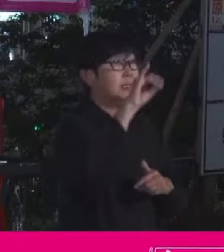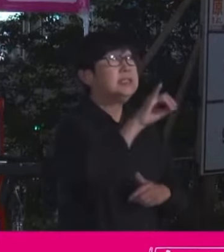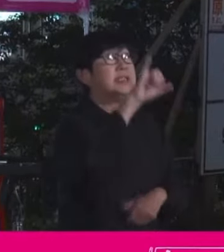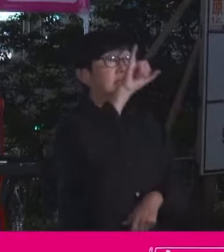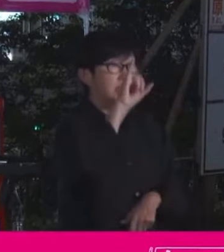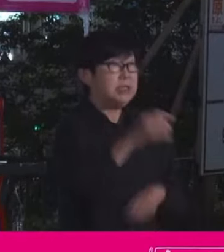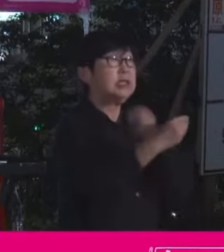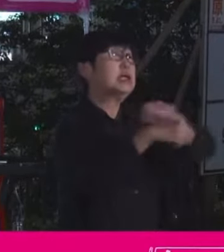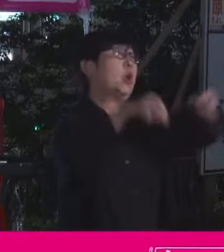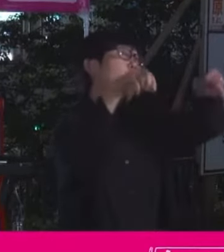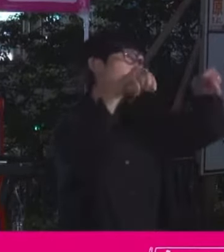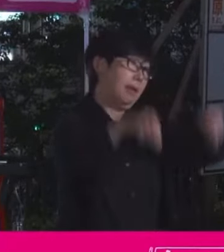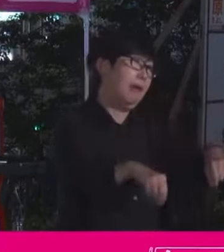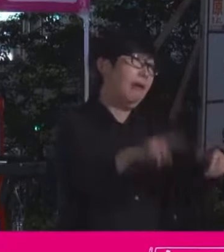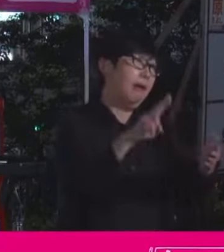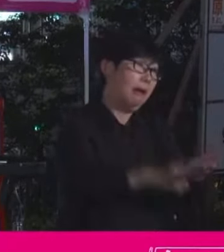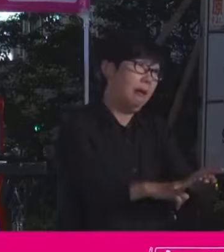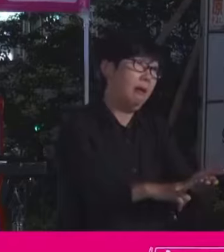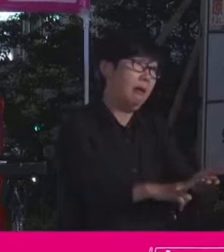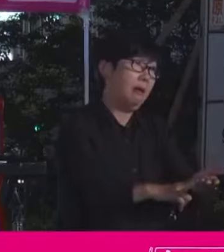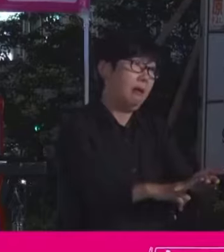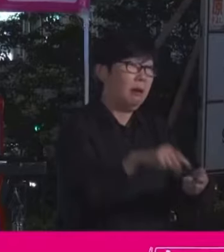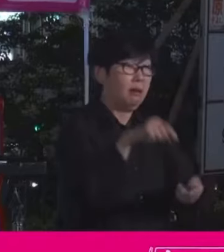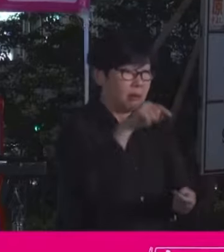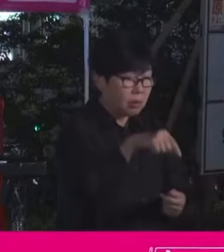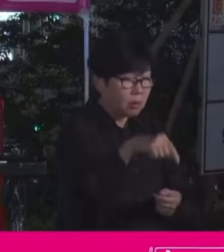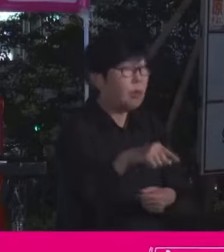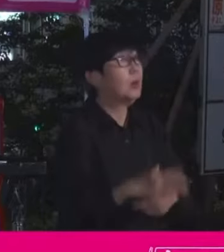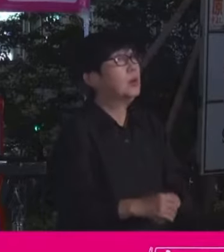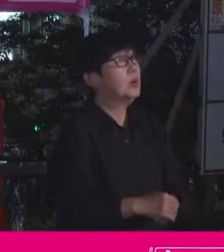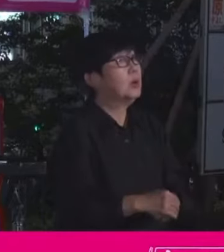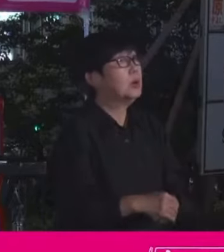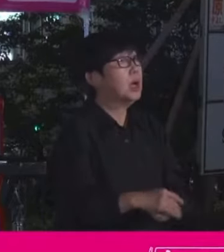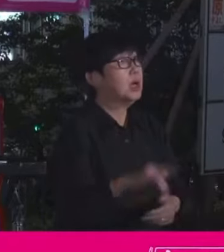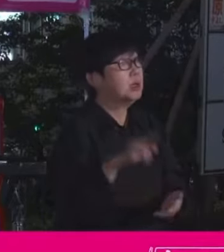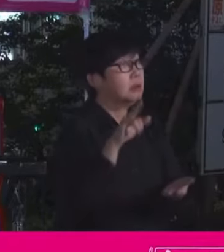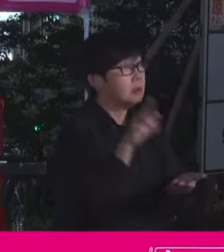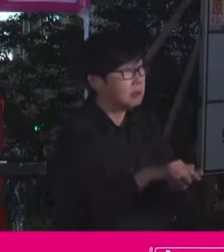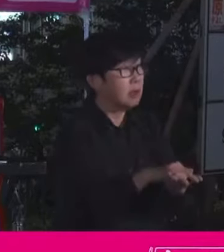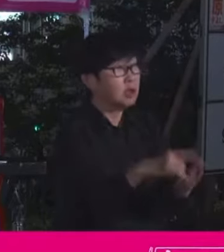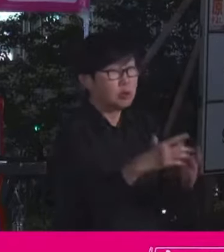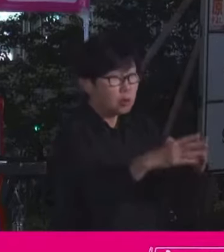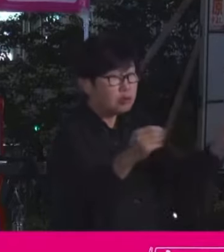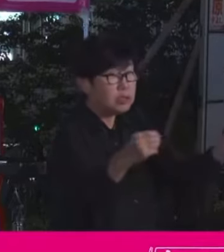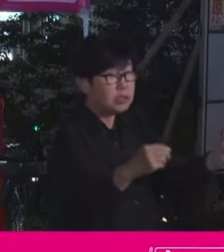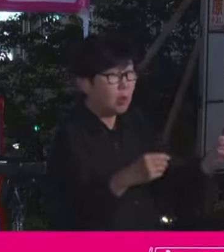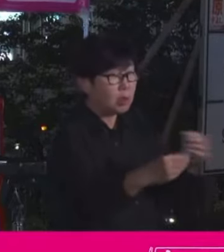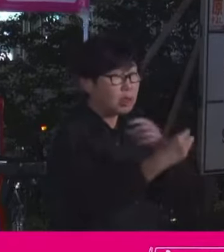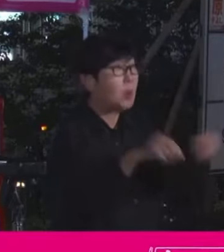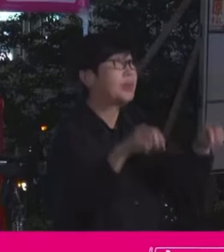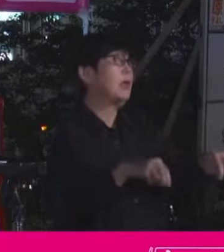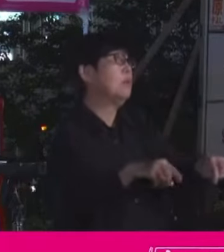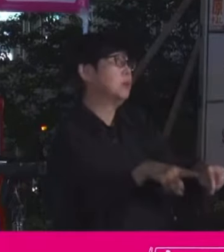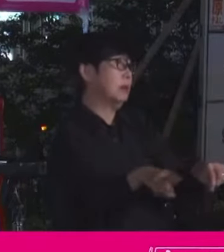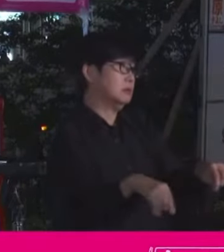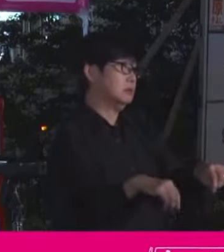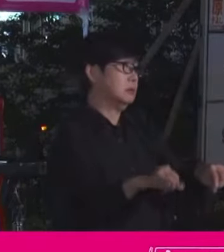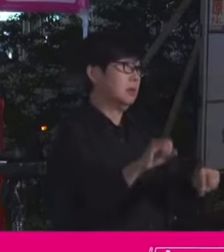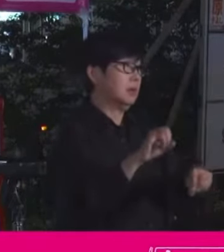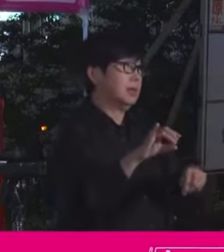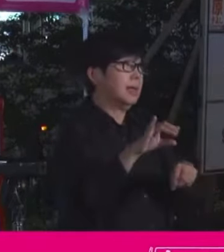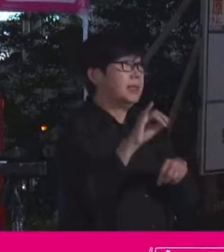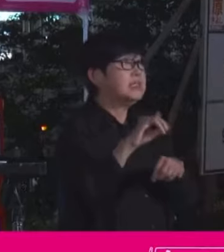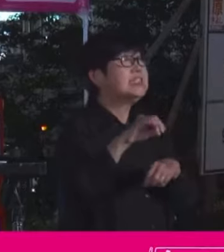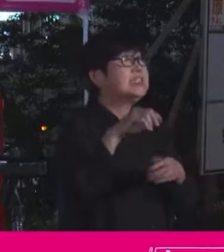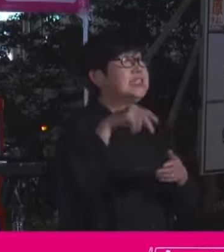地位協定で、アメリカが軍を置いているところにはその政府と必ず地位協定を結ぶ、ね、地位協定を国際比較しました